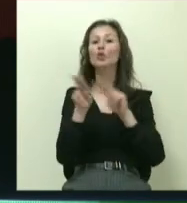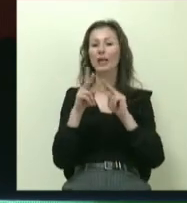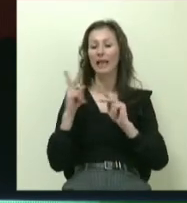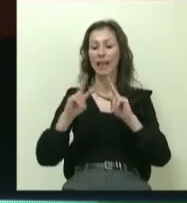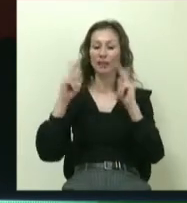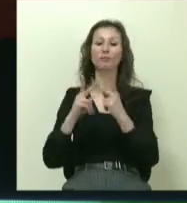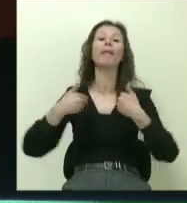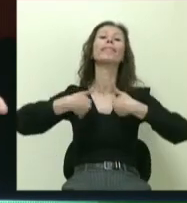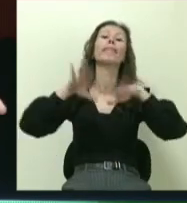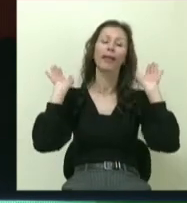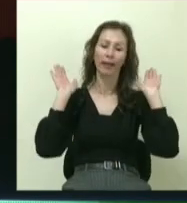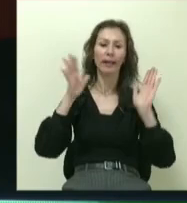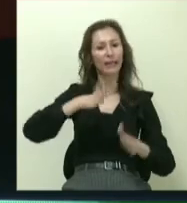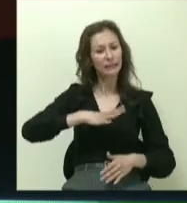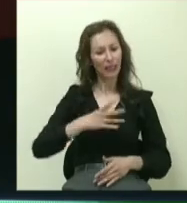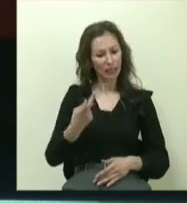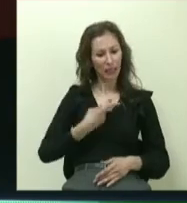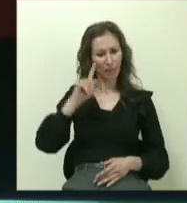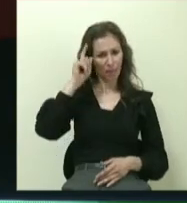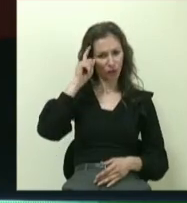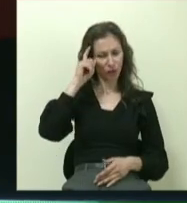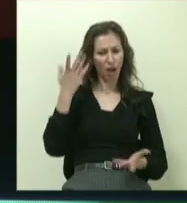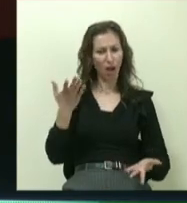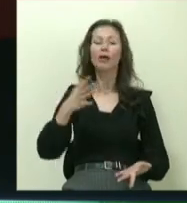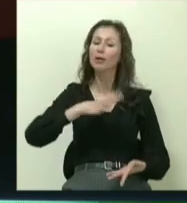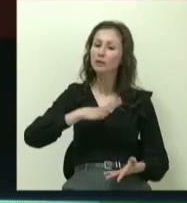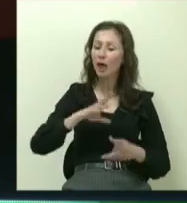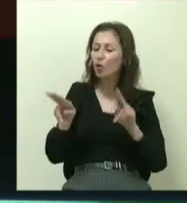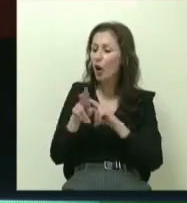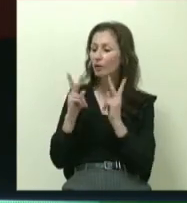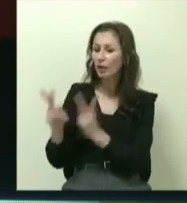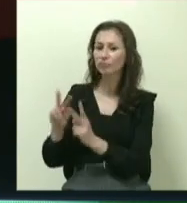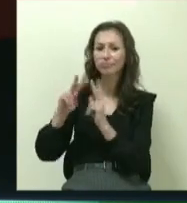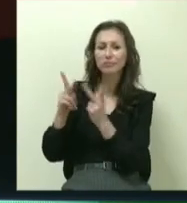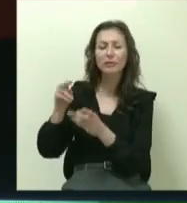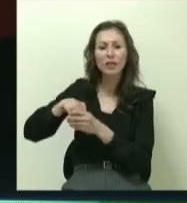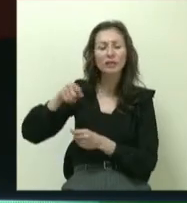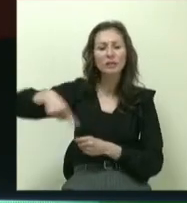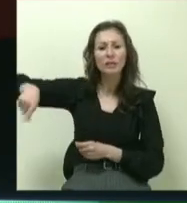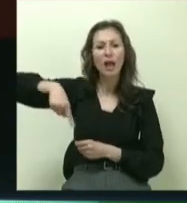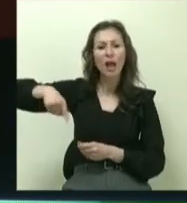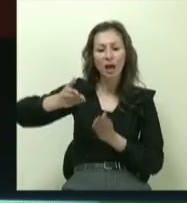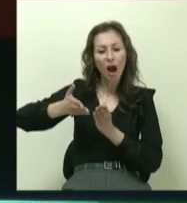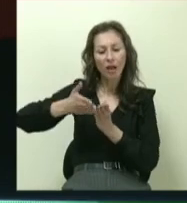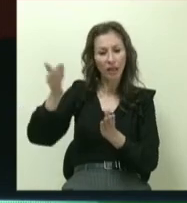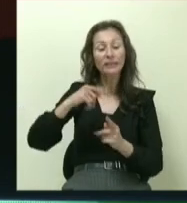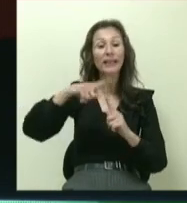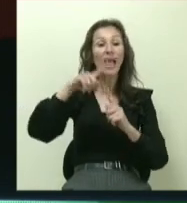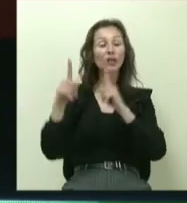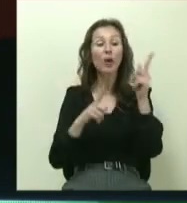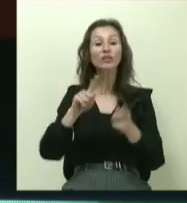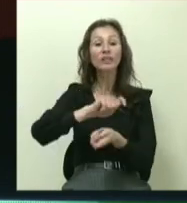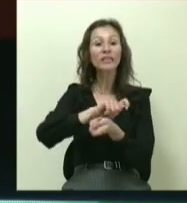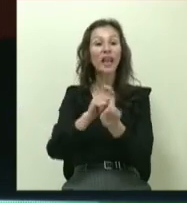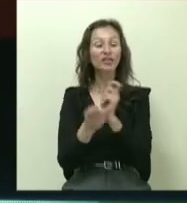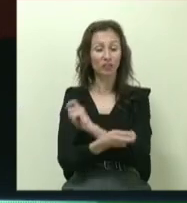değil ister kendi başına olsun ister Küreselleşmenin kayığında gelsin teknolojik değişim